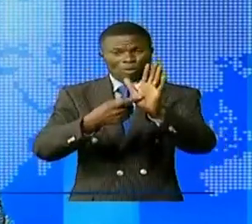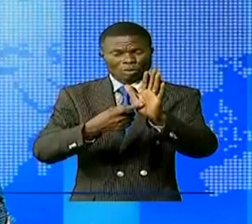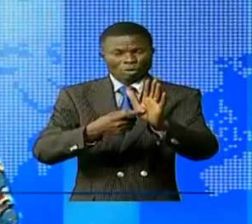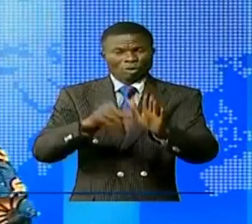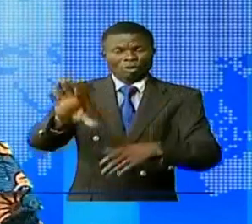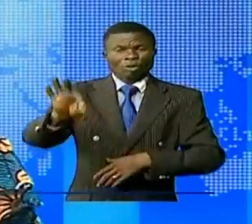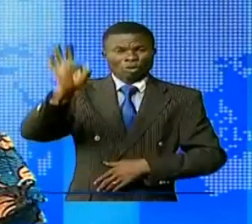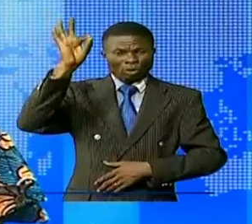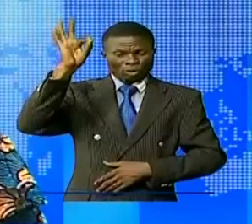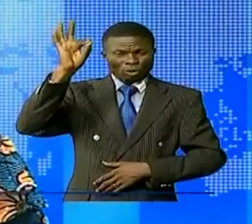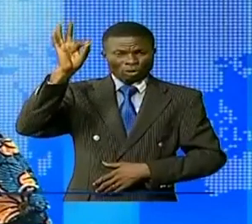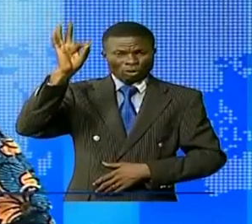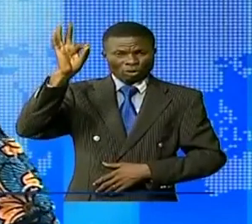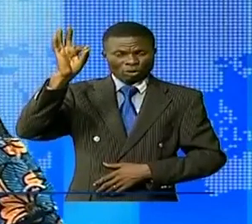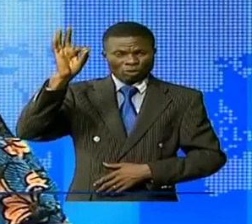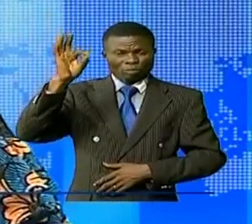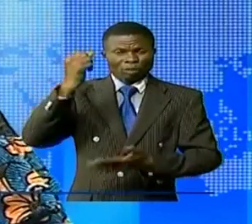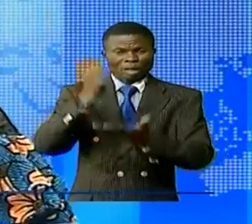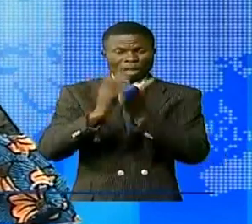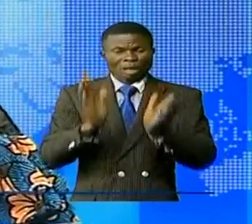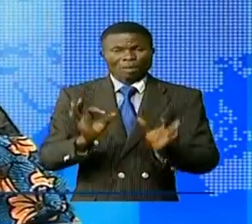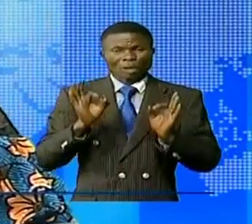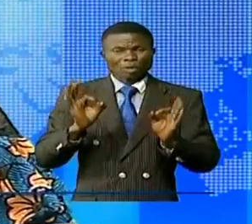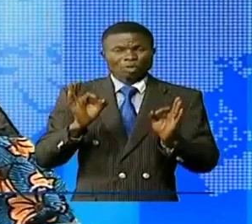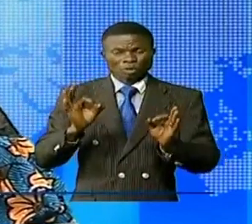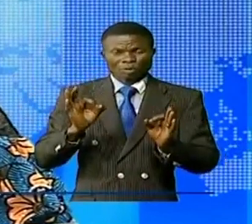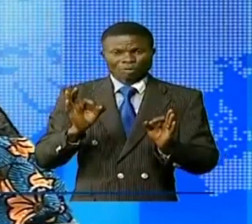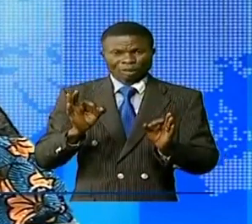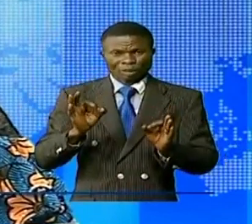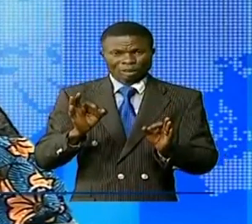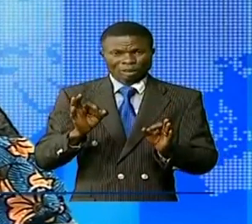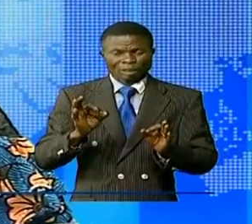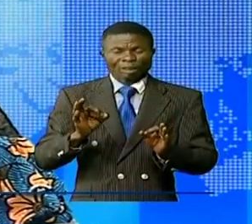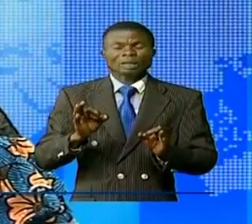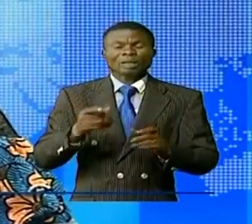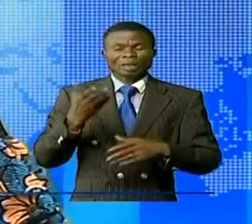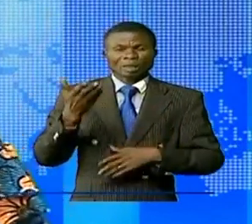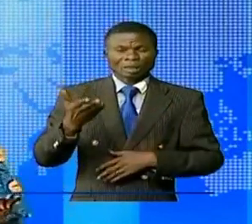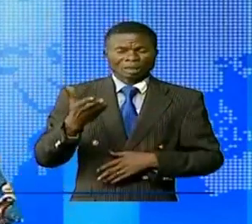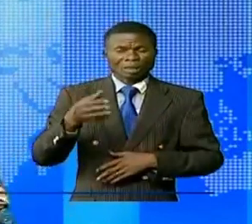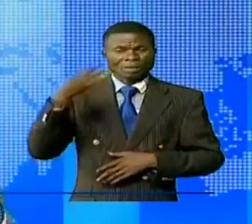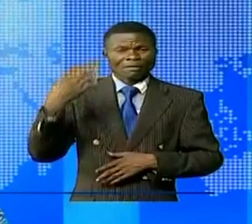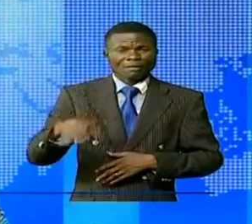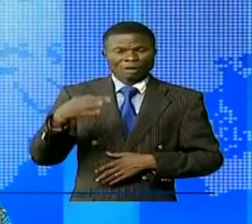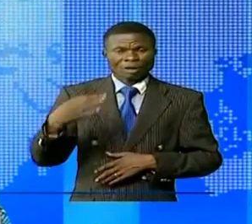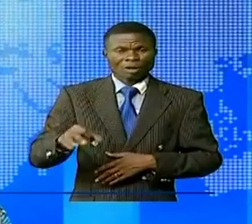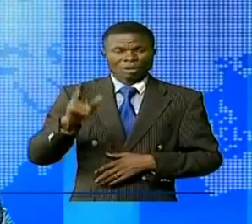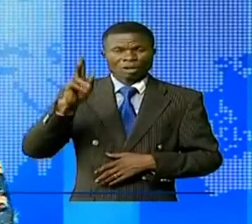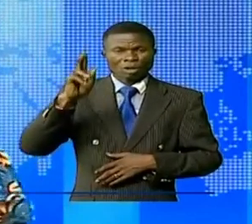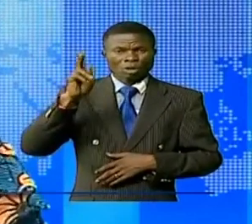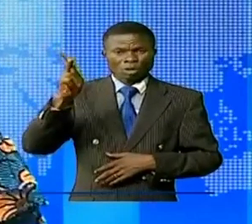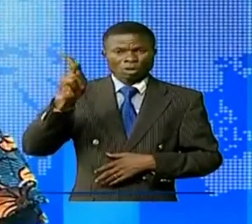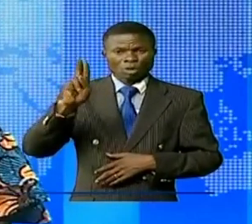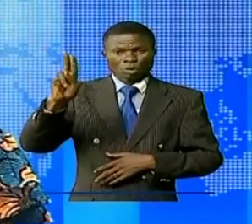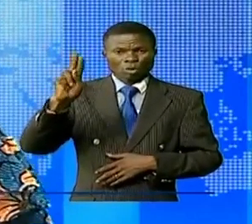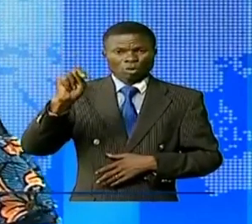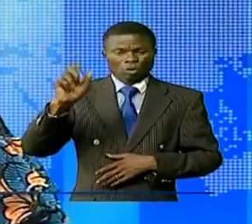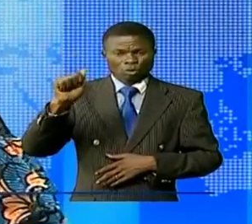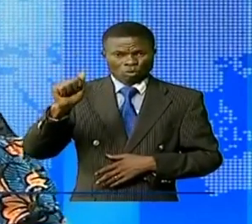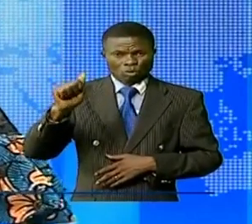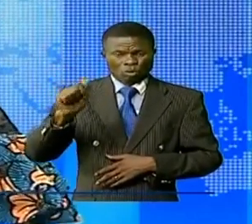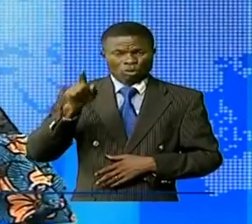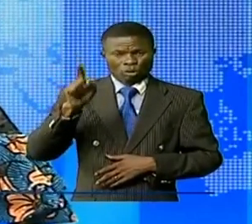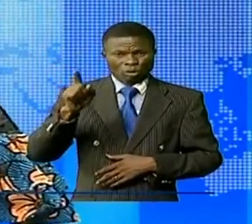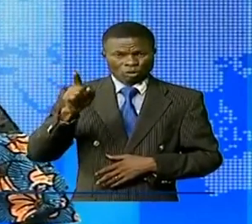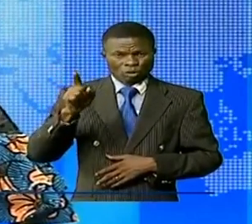nomination du nouvel ambassadeur extraordinaire et plénipotentiel, François Nkuna Balumwini. Lui d'Or Balekela